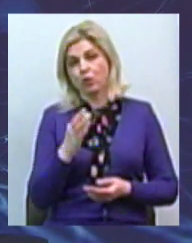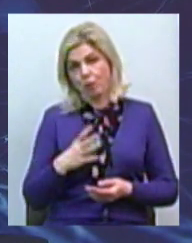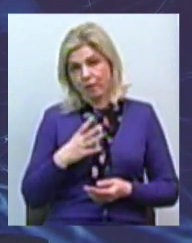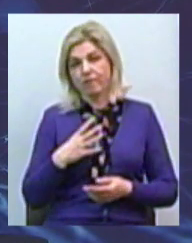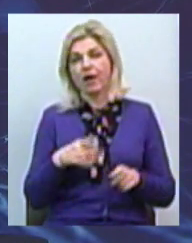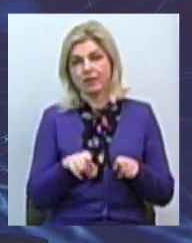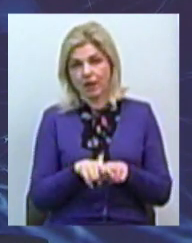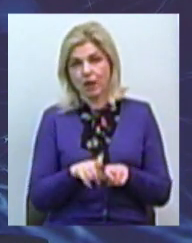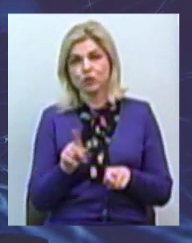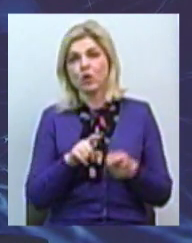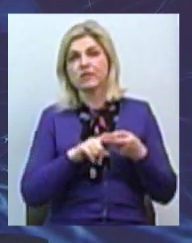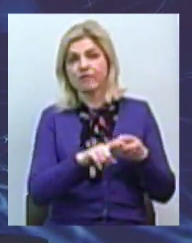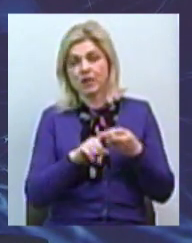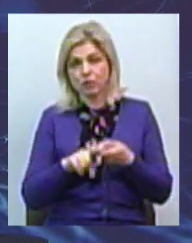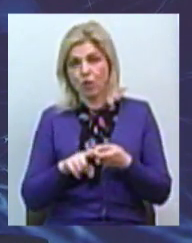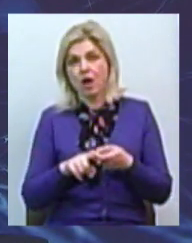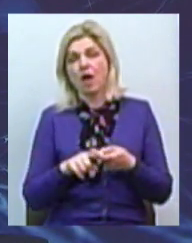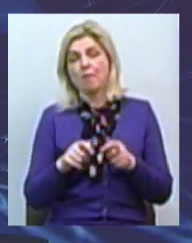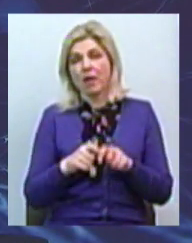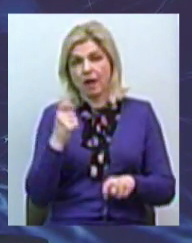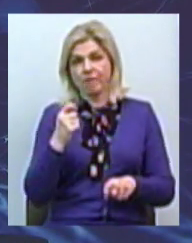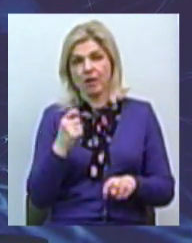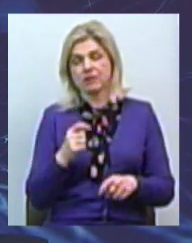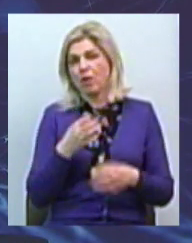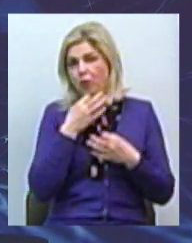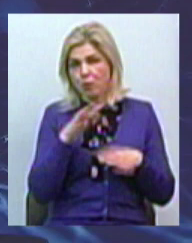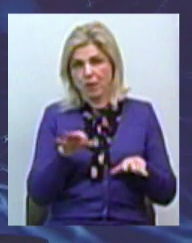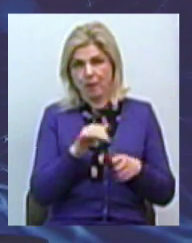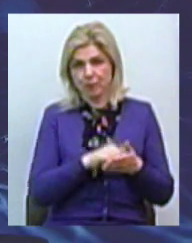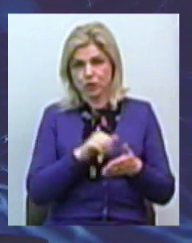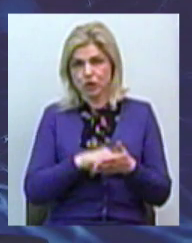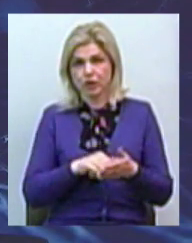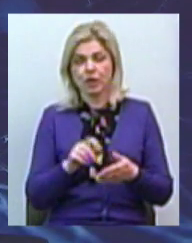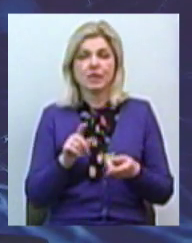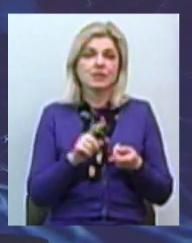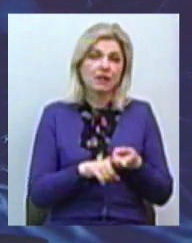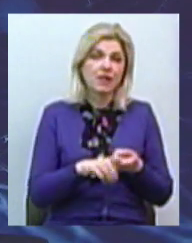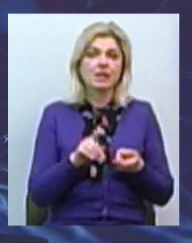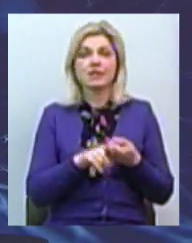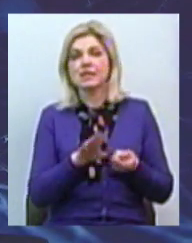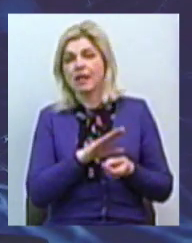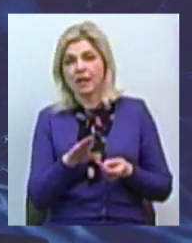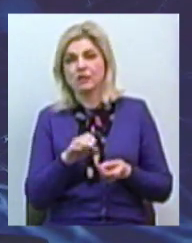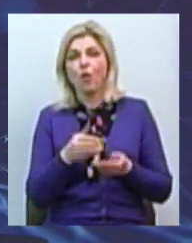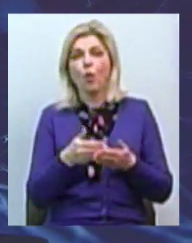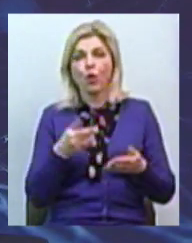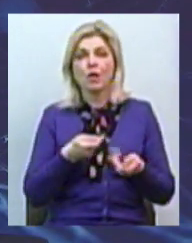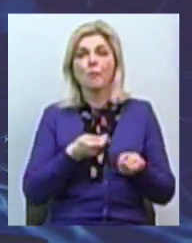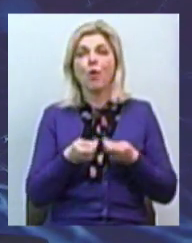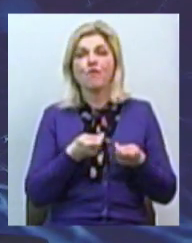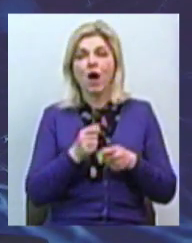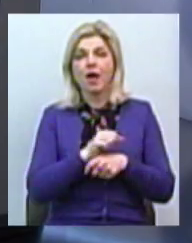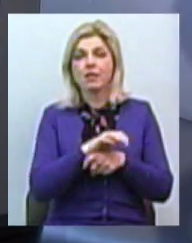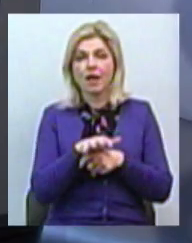що зв'язок переривається там з будь-яких причин, які не залежать чи залежать від провайдера. І ми